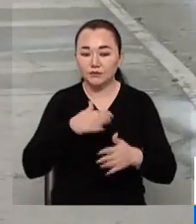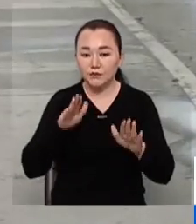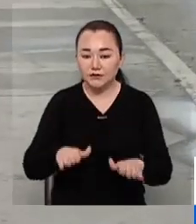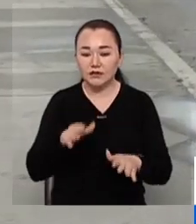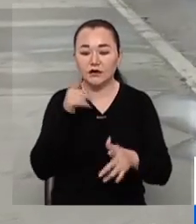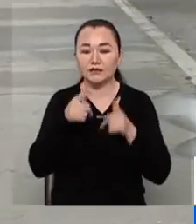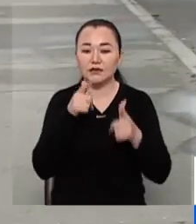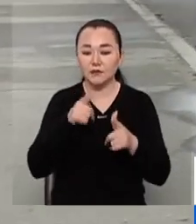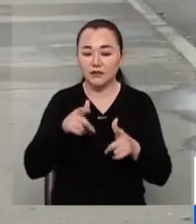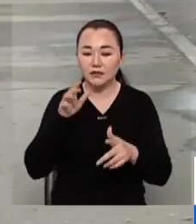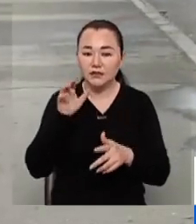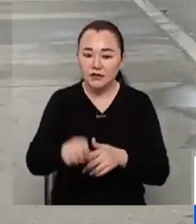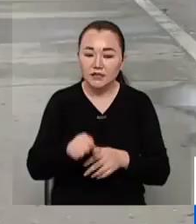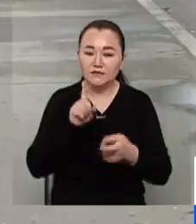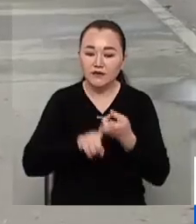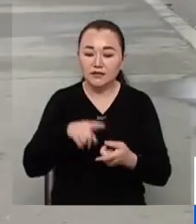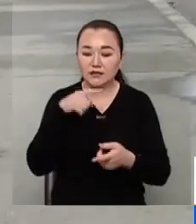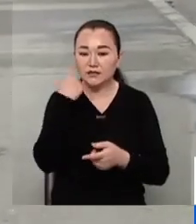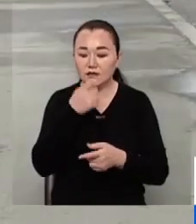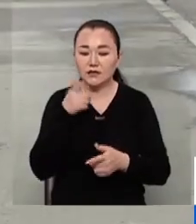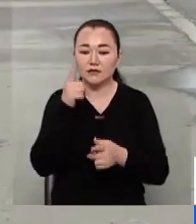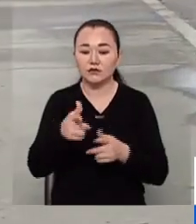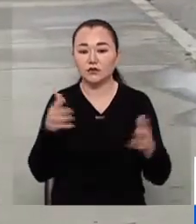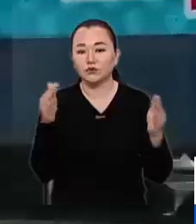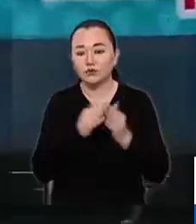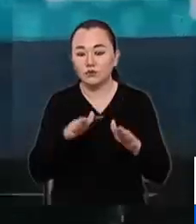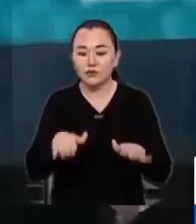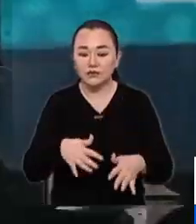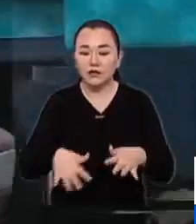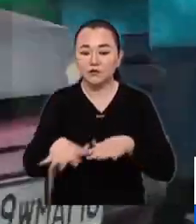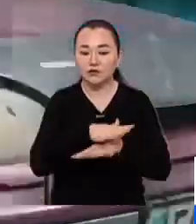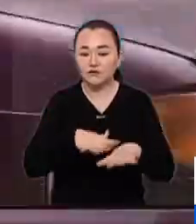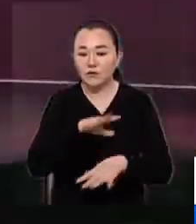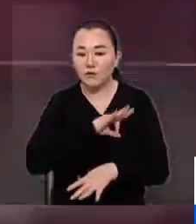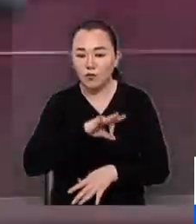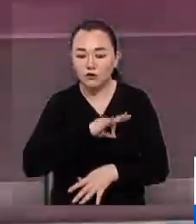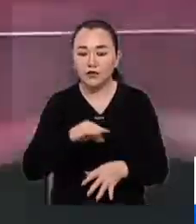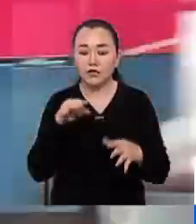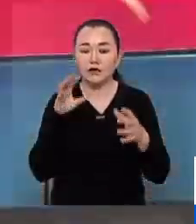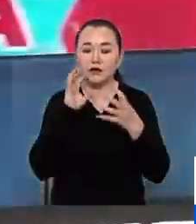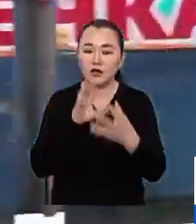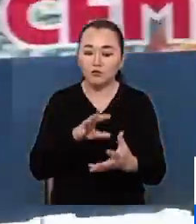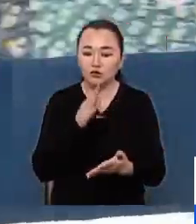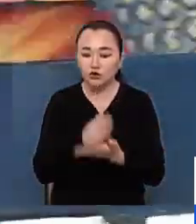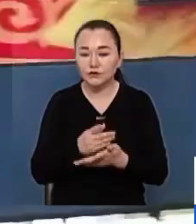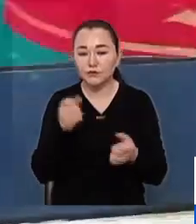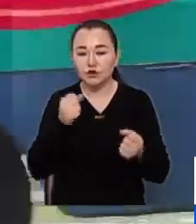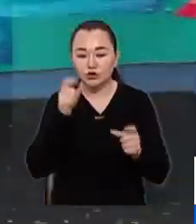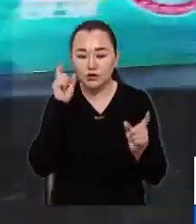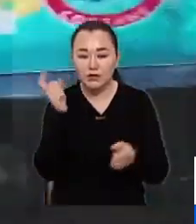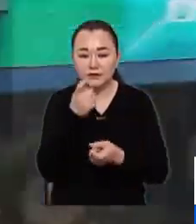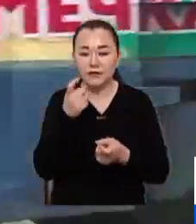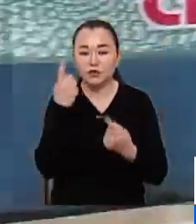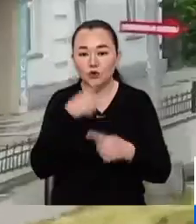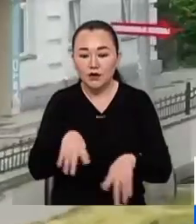оскорбительные приставания к физическим лицам осквернение зданий мест общественного пользования имущества на транспорте и в иных общественных